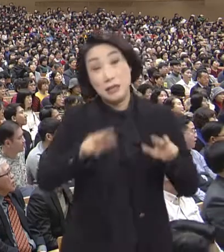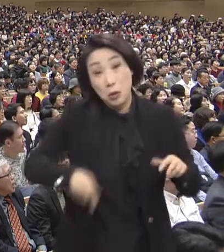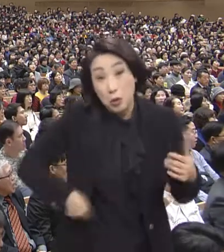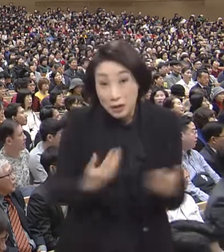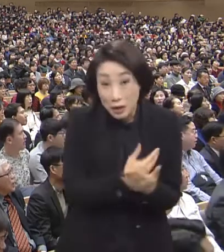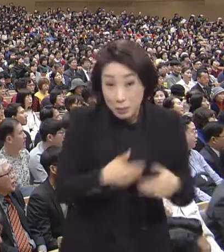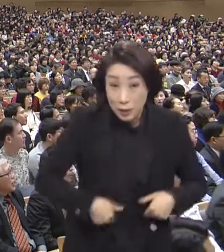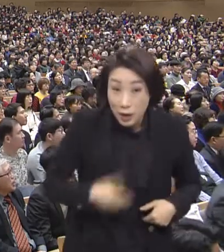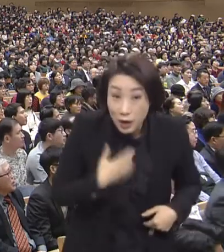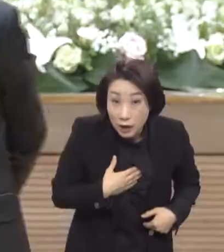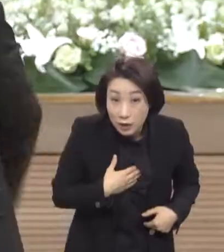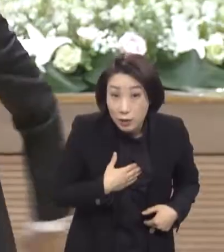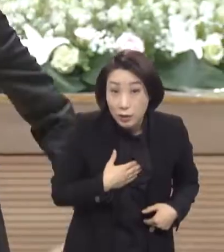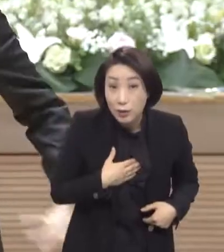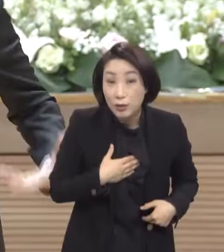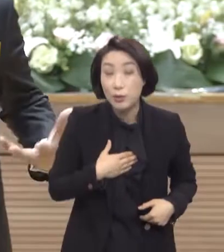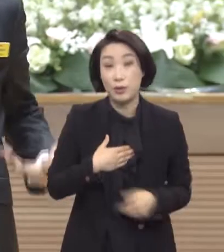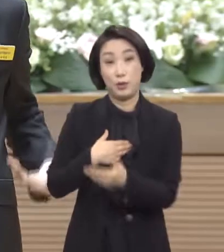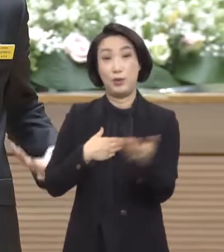회개해.